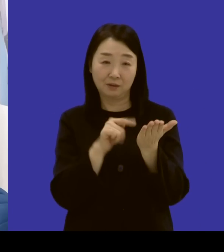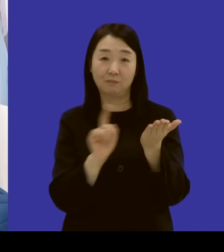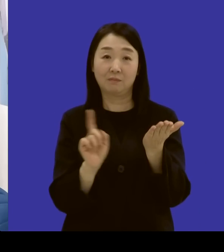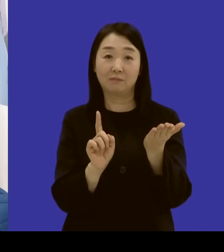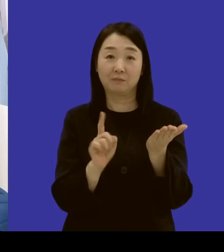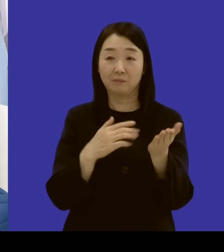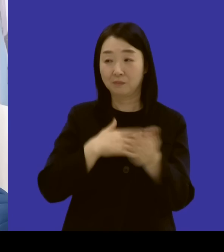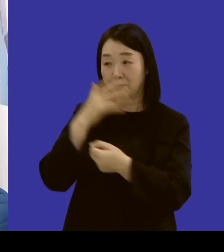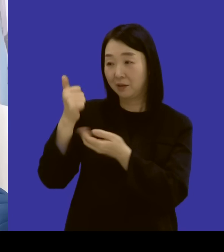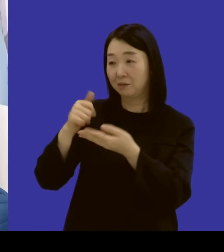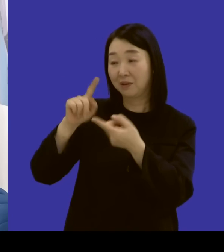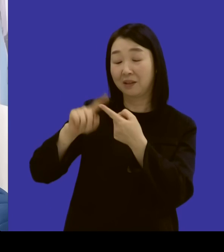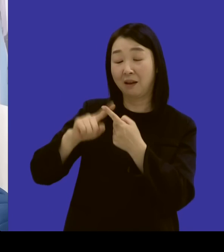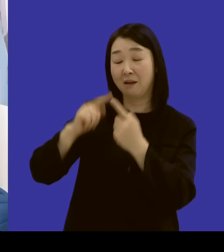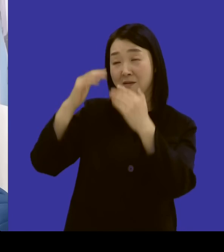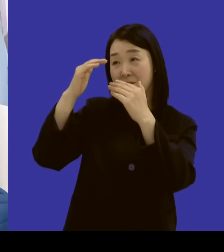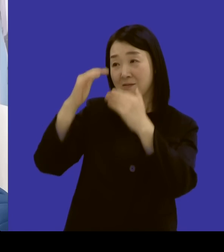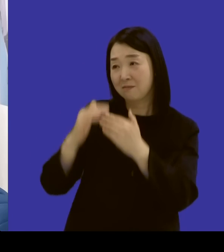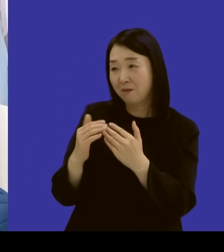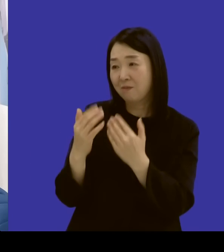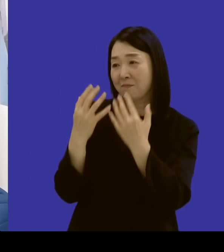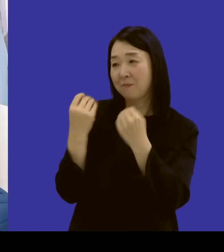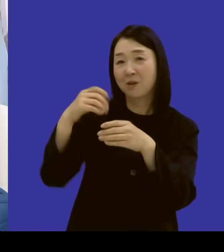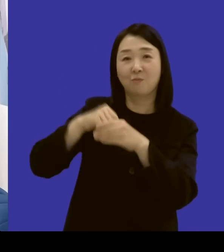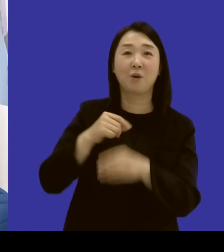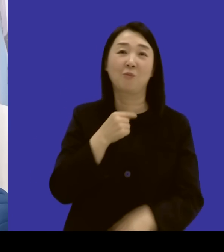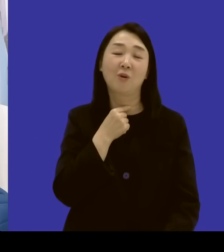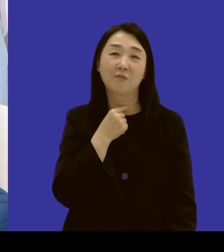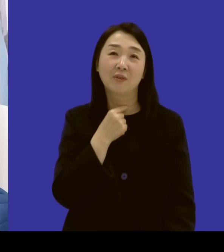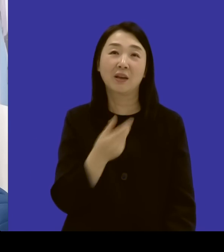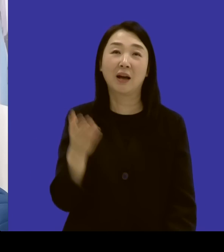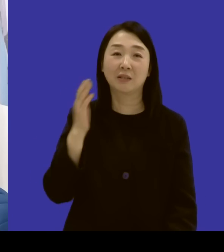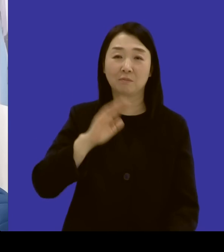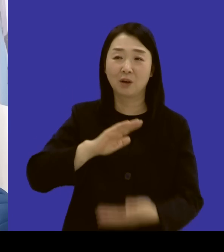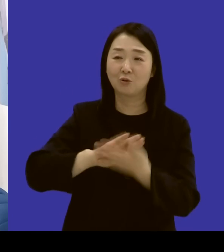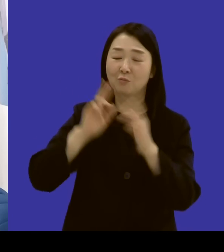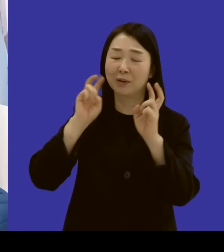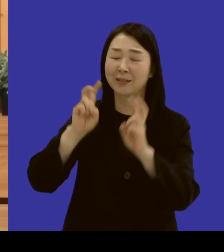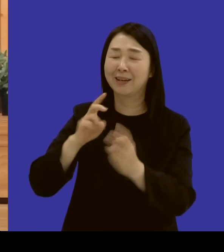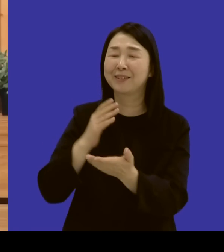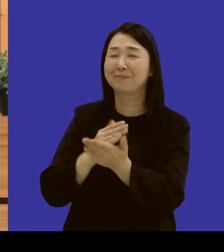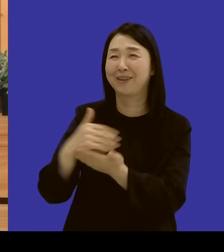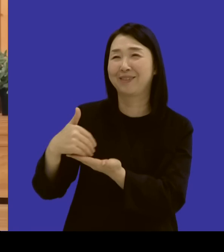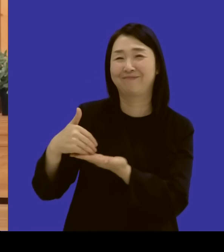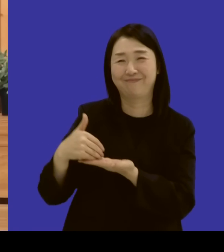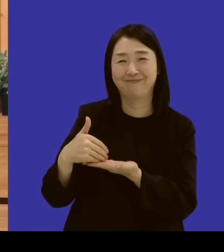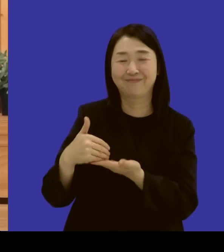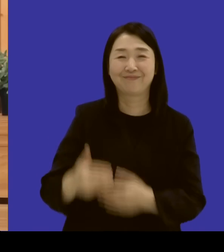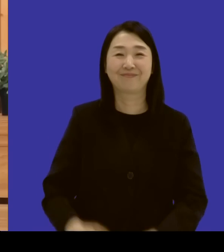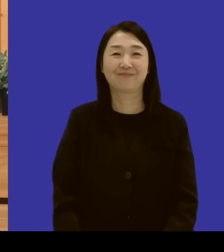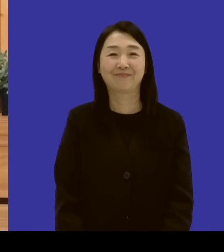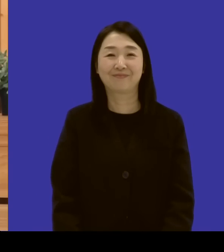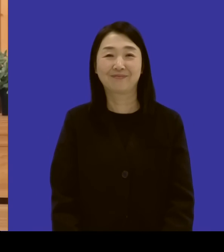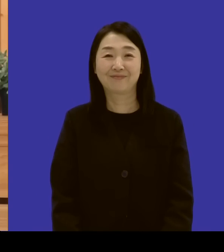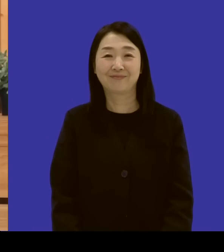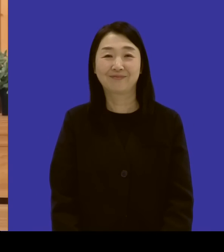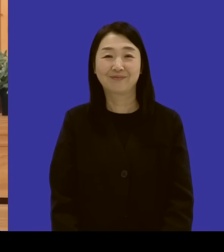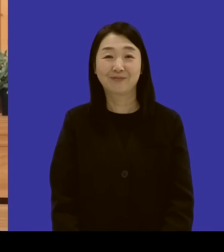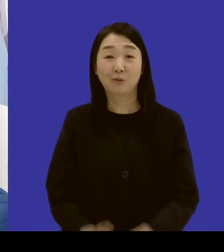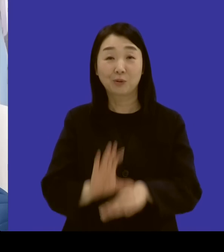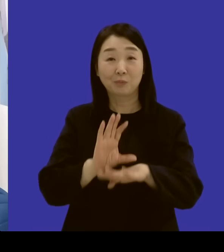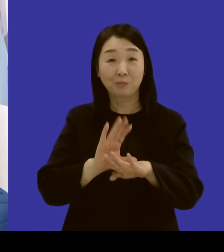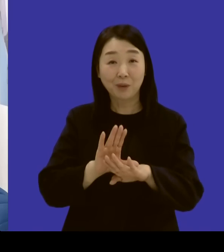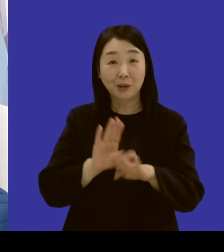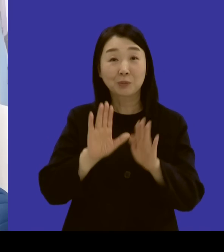그 하나님에 대한 얘기를 너무 많이 하고 싶어도 그런 네. 거를 많이 출판사에서 좀 제재하셨어요. 그래서 제가 오늘 이 프로그램에